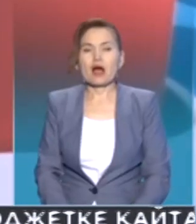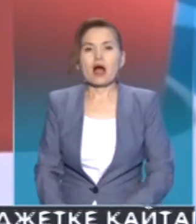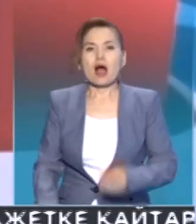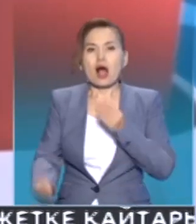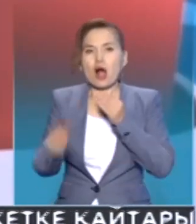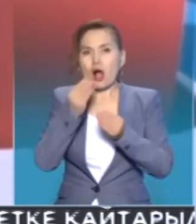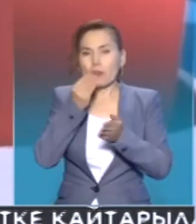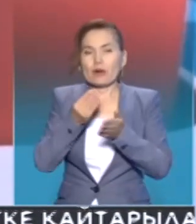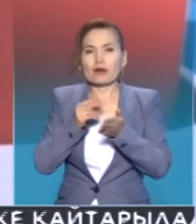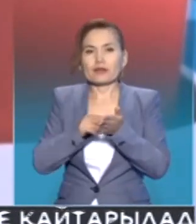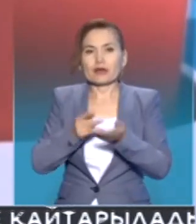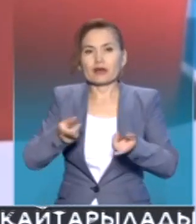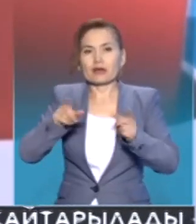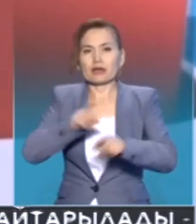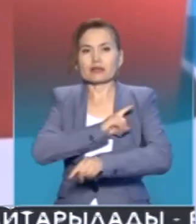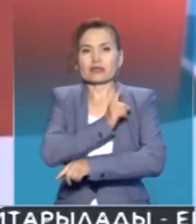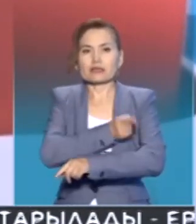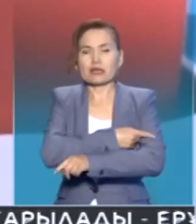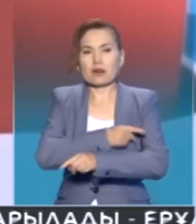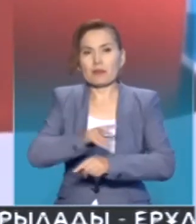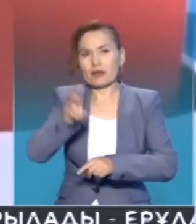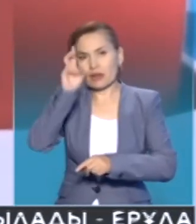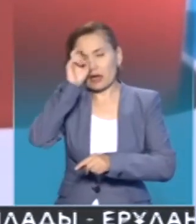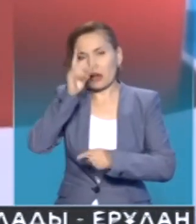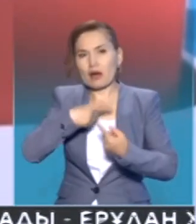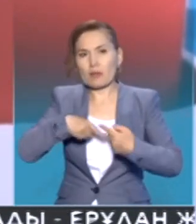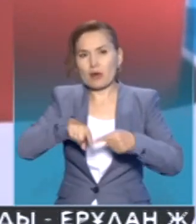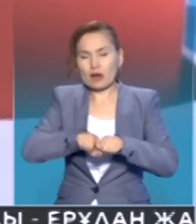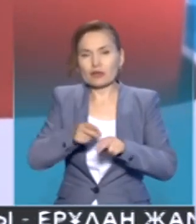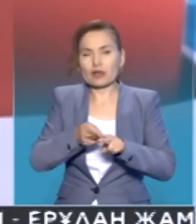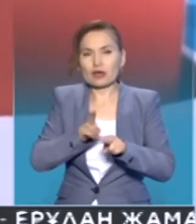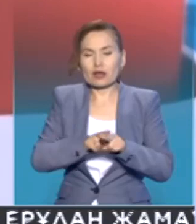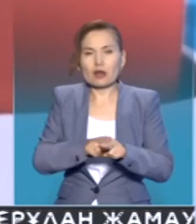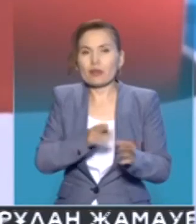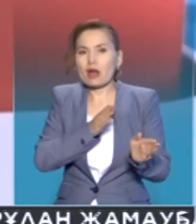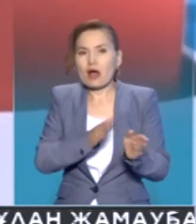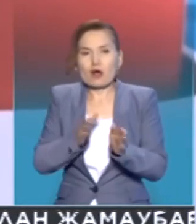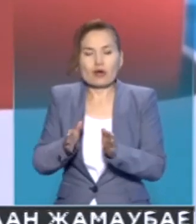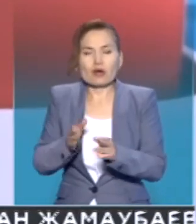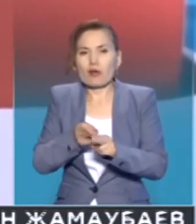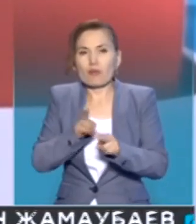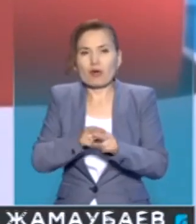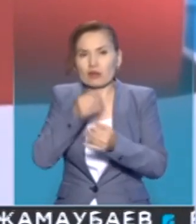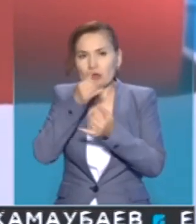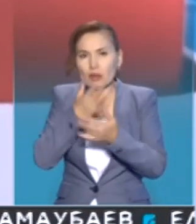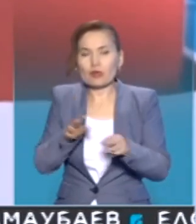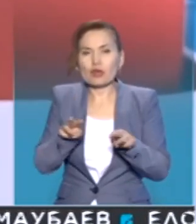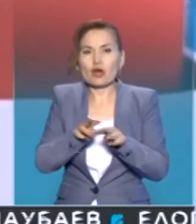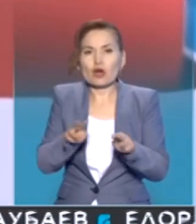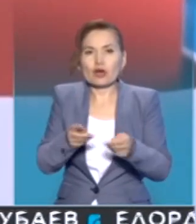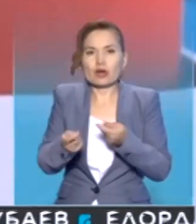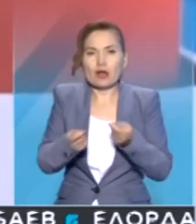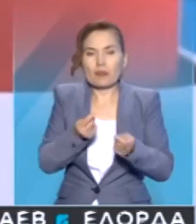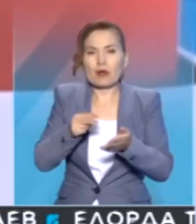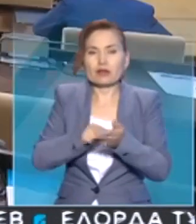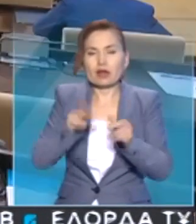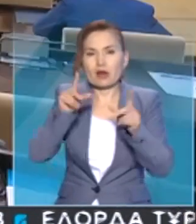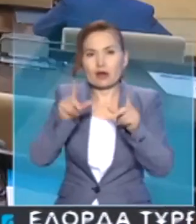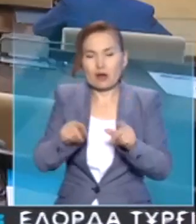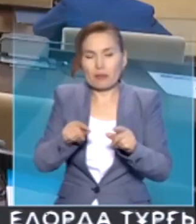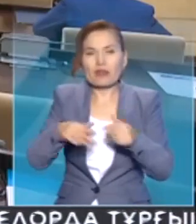Азық-түліктің қымбаттауы рекордтық деңгейге жетті. Мемлекеттік органдар мұны реттеуге қауқарсыз болып отыр. Үкіметтің бағаны тұрақтандыру шаралары